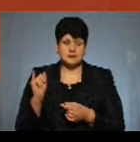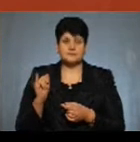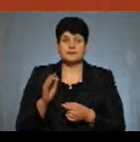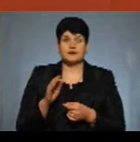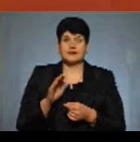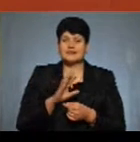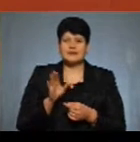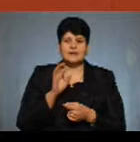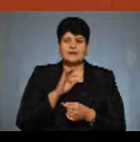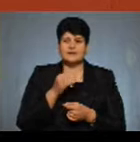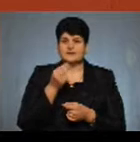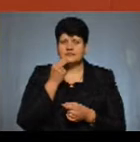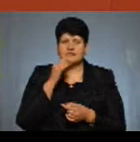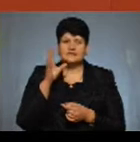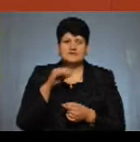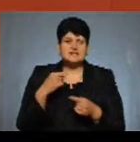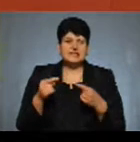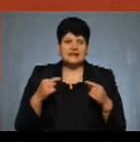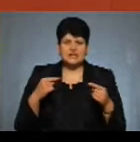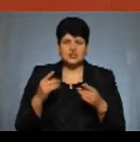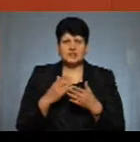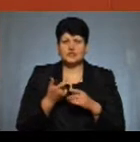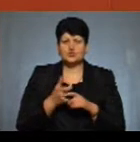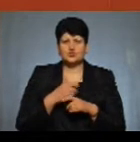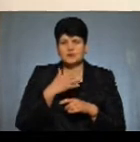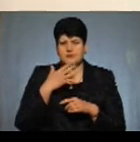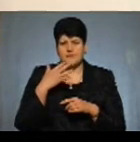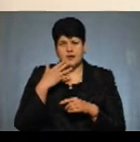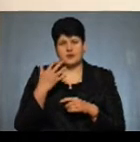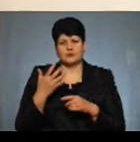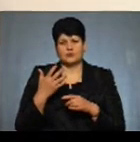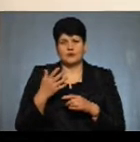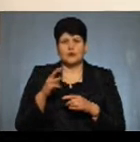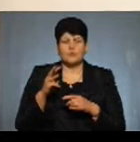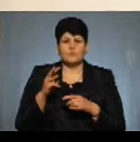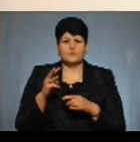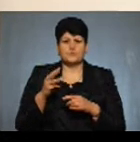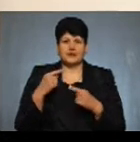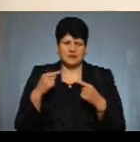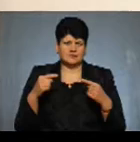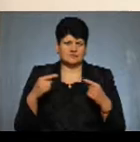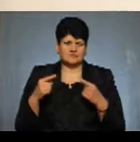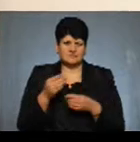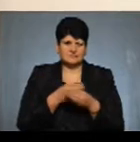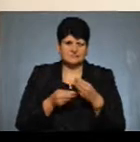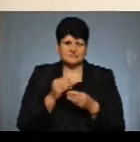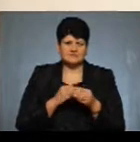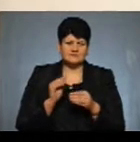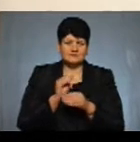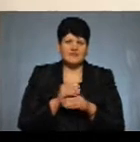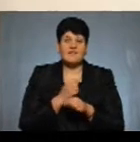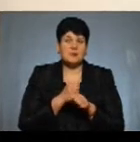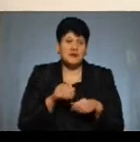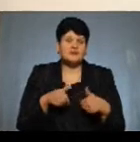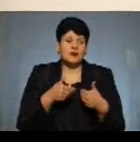не вживати всі інші, тому що є дуже багато імуномодуляторів, які в аптеці можуть рекомендувати, а вони все ж